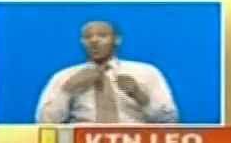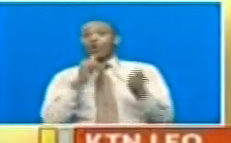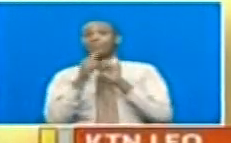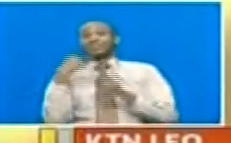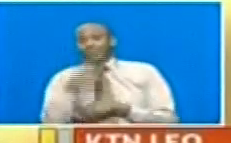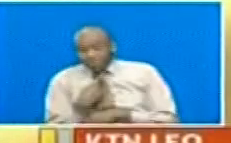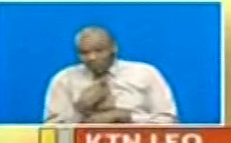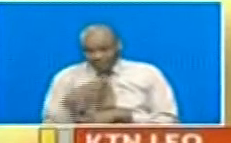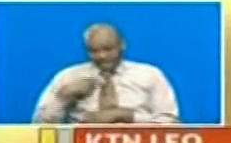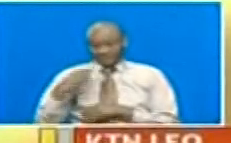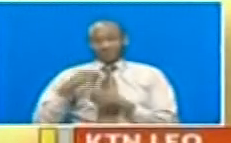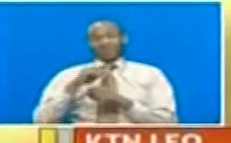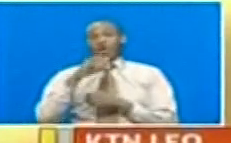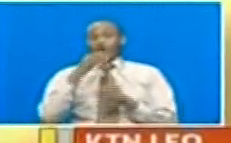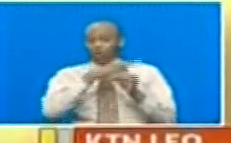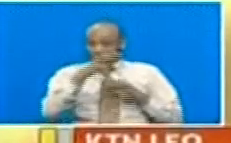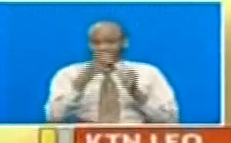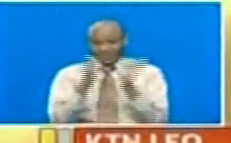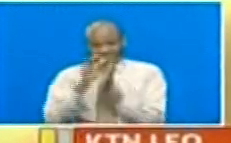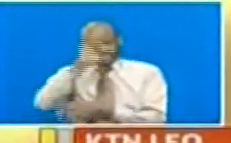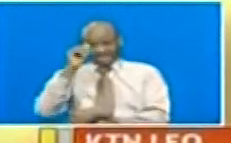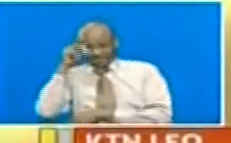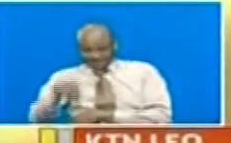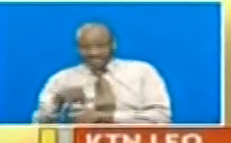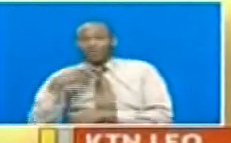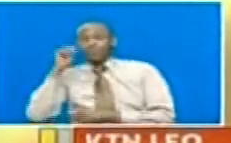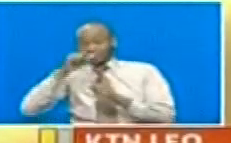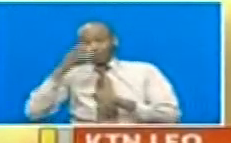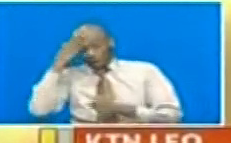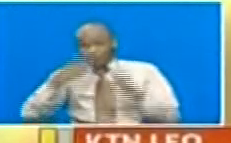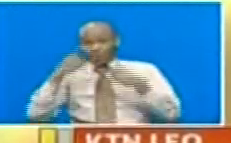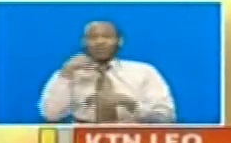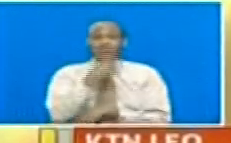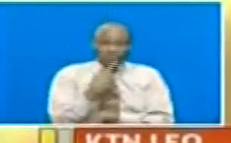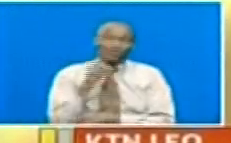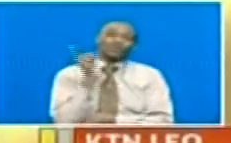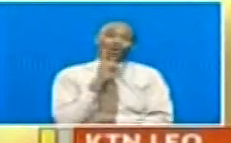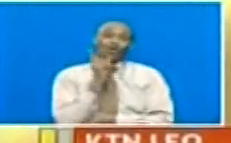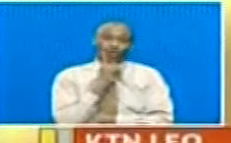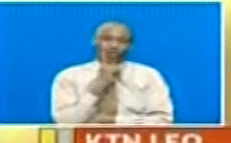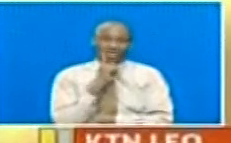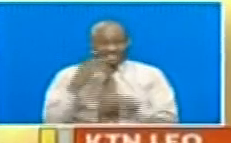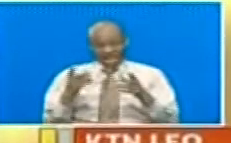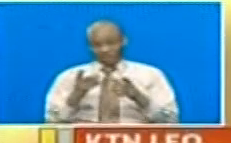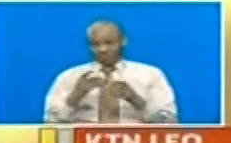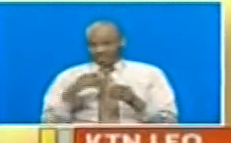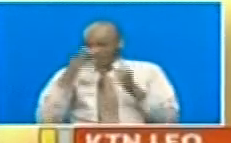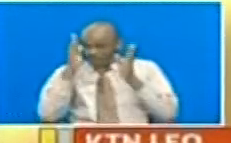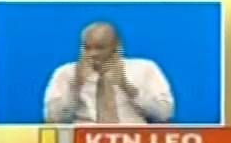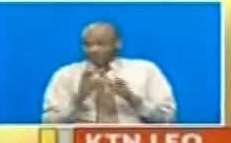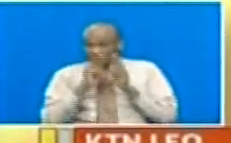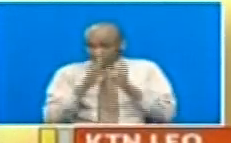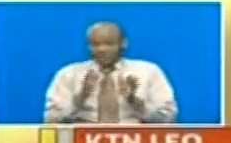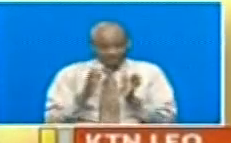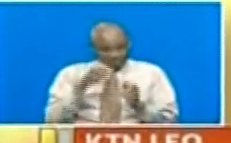wa kodi na ule wa JAP ni bingwa atajulikana hapo kesho baada ya wapiga kura kutoa uamuzi wao. Mwanahabari Hussein Mohamed yupo katika